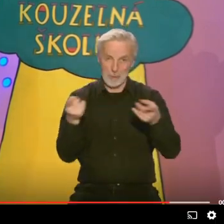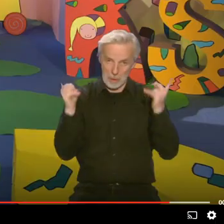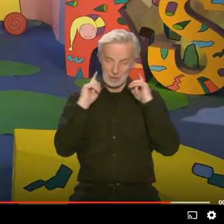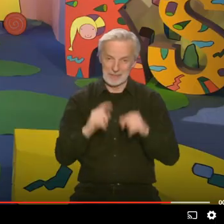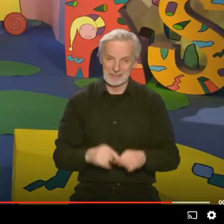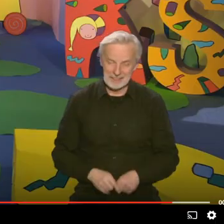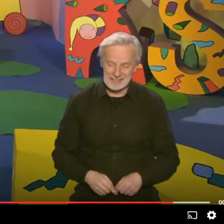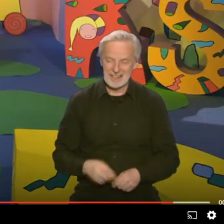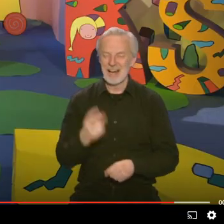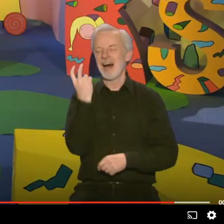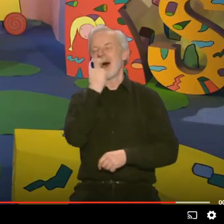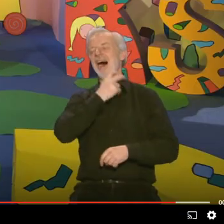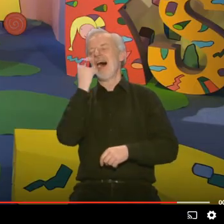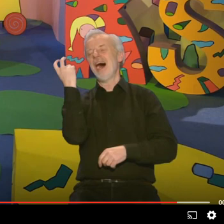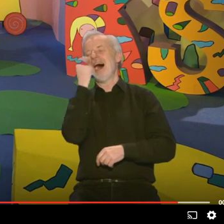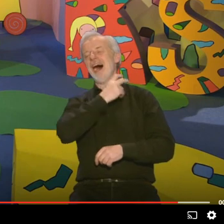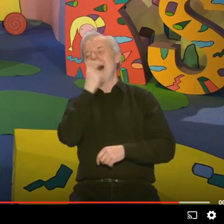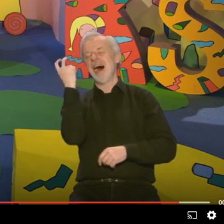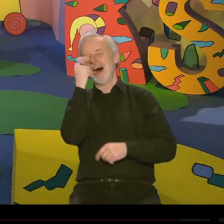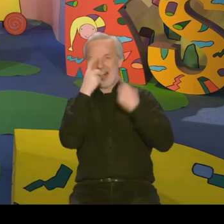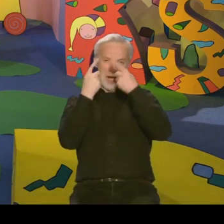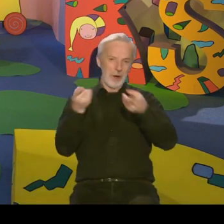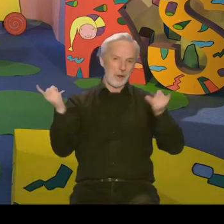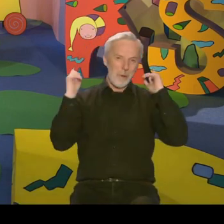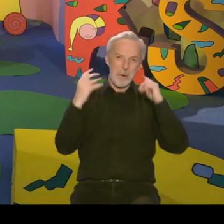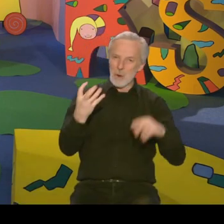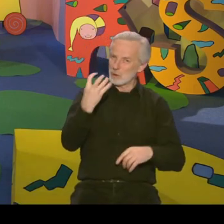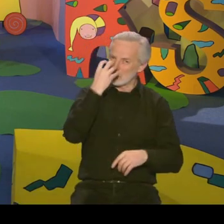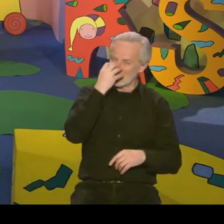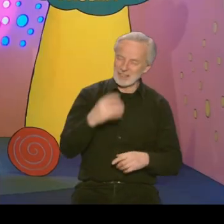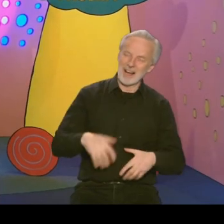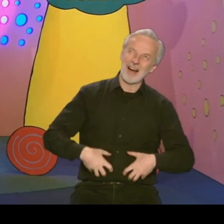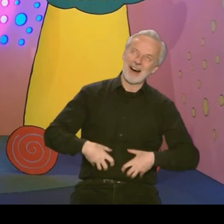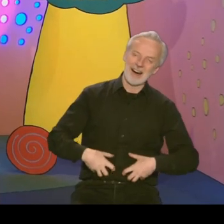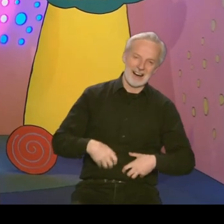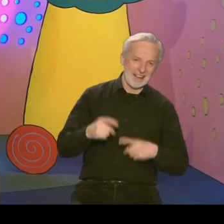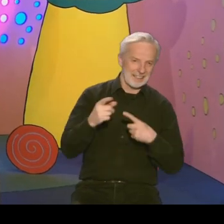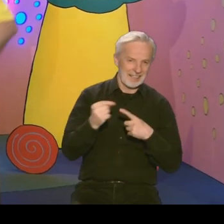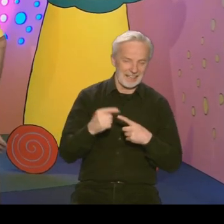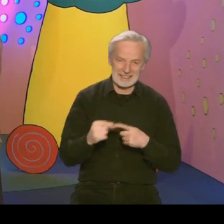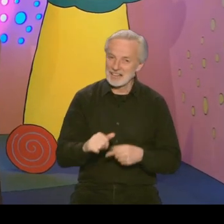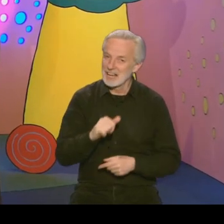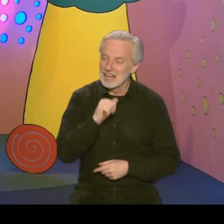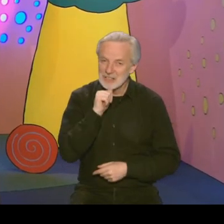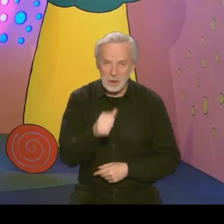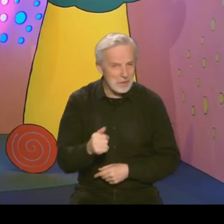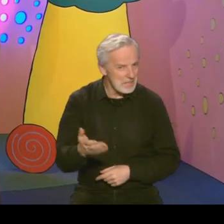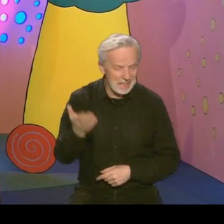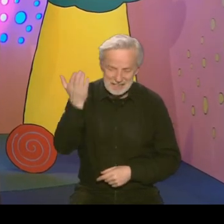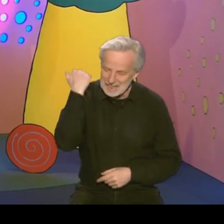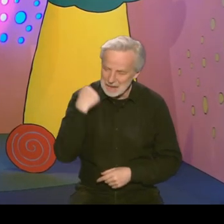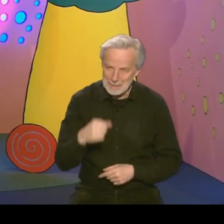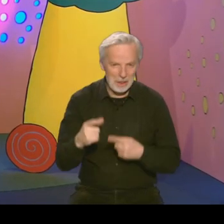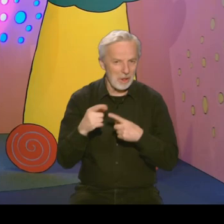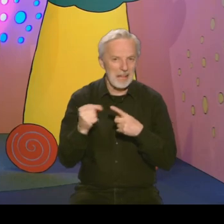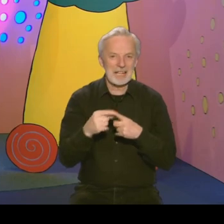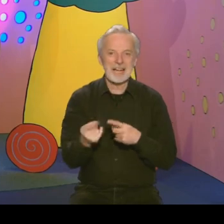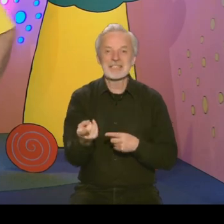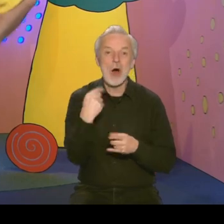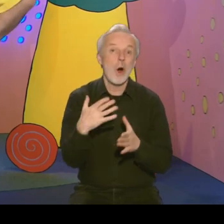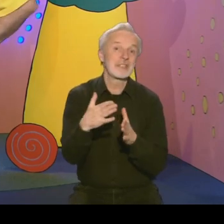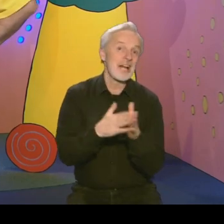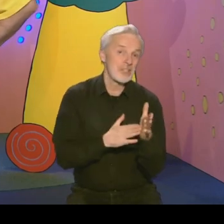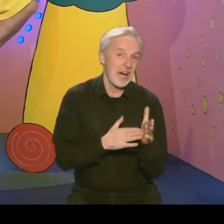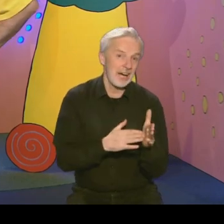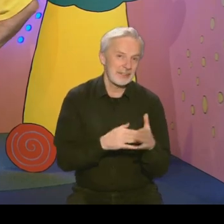Je, klobouk na nose. Michale, to se povedlo. Takhle jsem se ještě nikdy hned od začátku nezasmál.